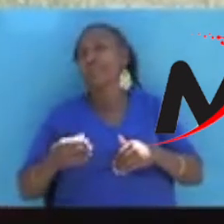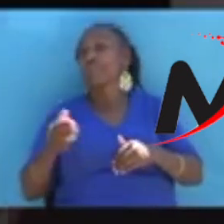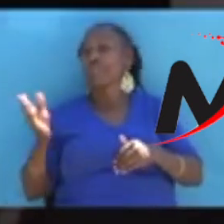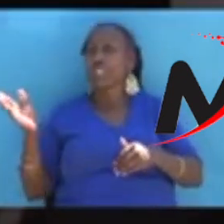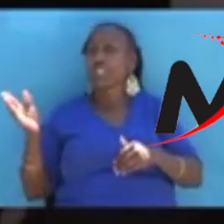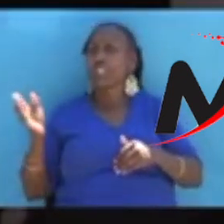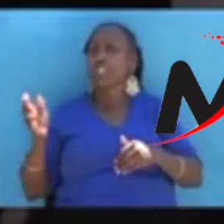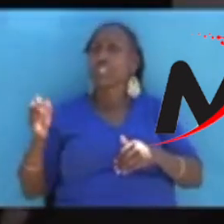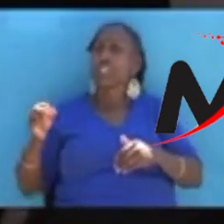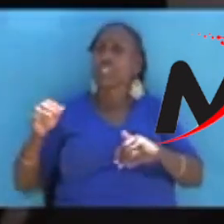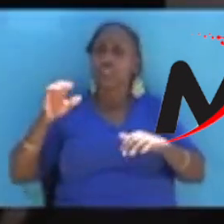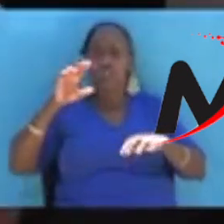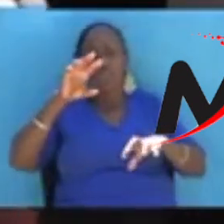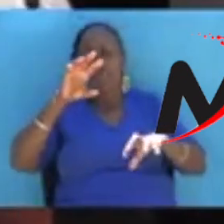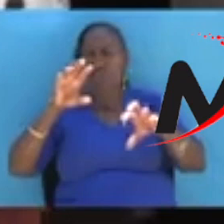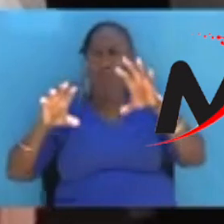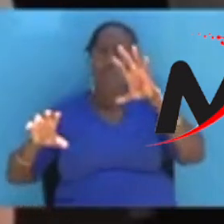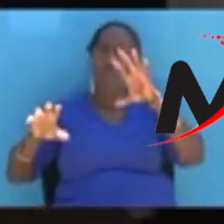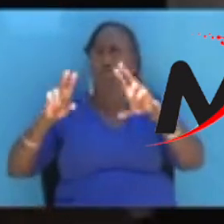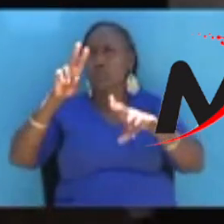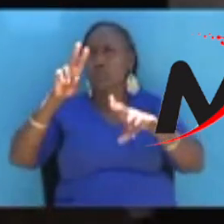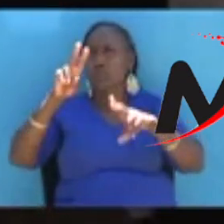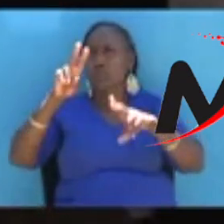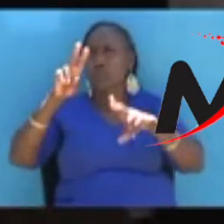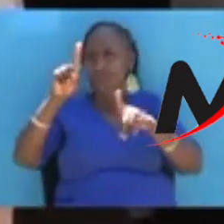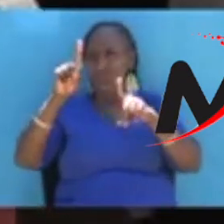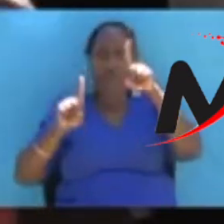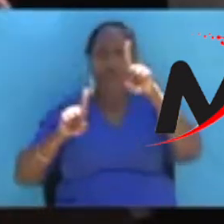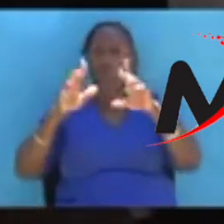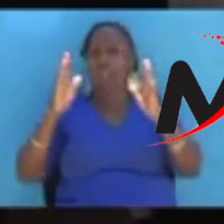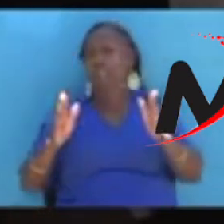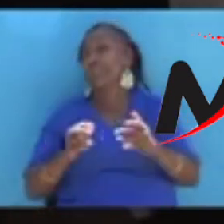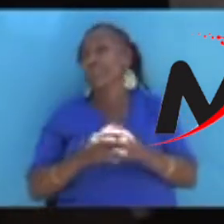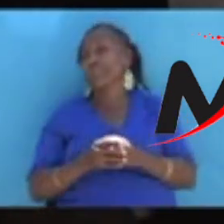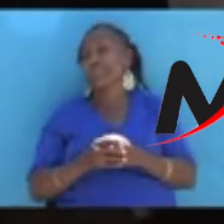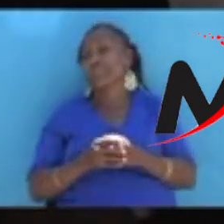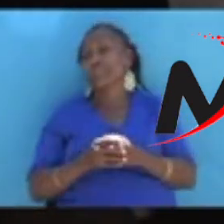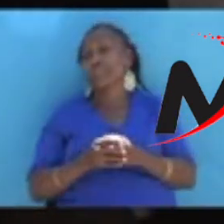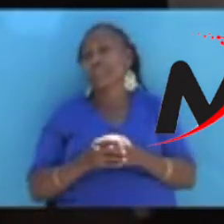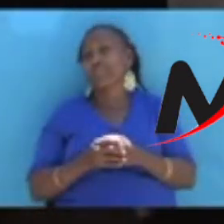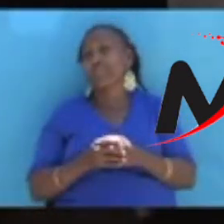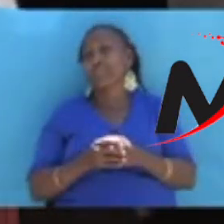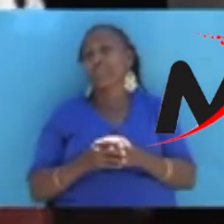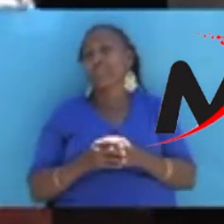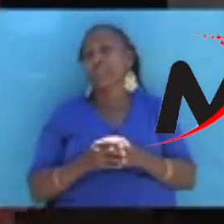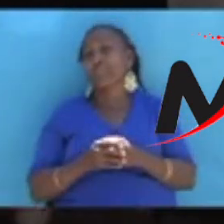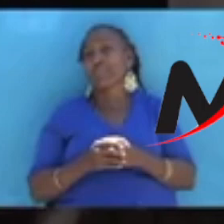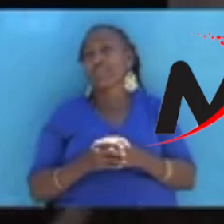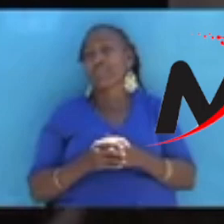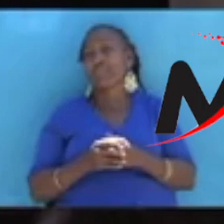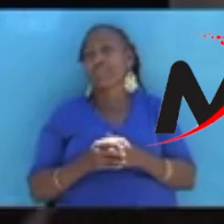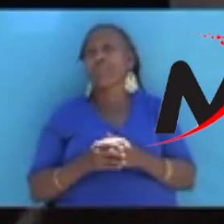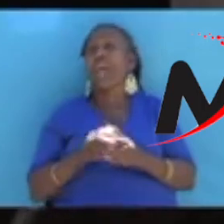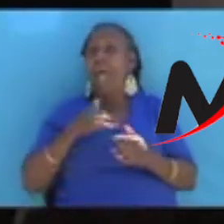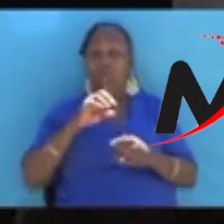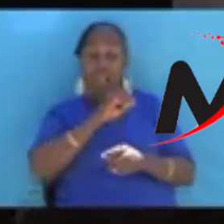za Mara na tourism, tutaweza kupanda ndege. Wewe unajua Mheshimiwa Rais, mimi nakuwa na uoga hizi ndege ndogo